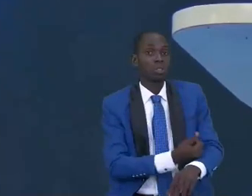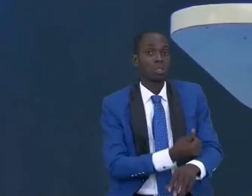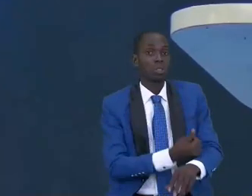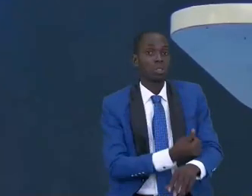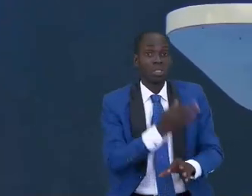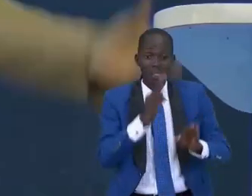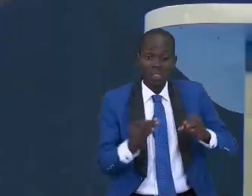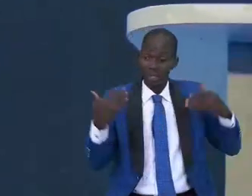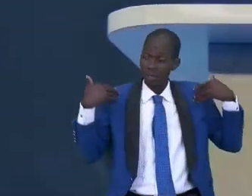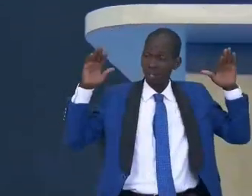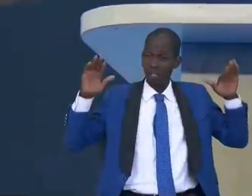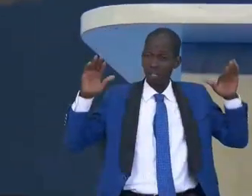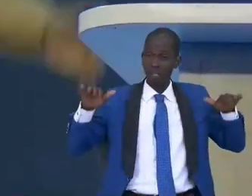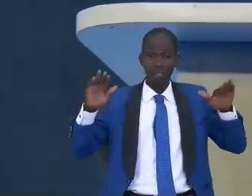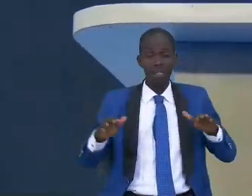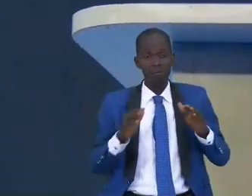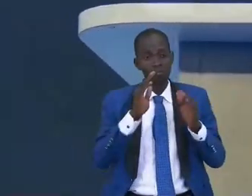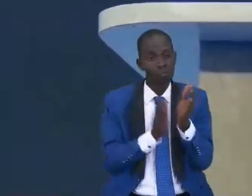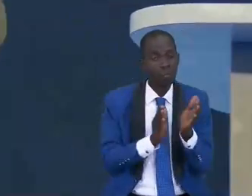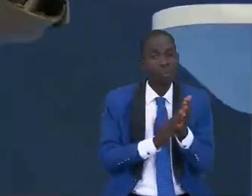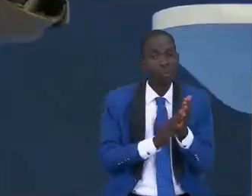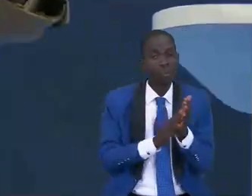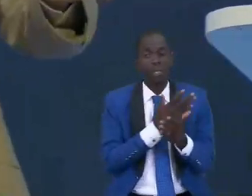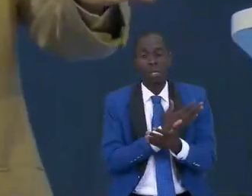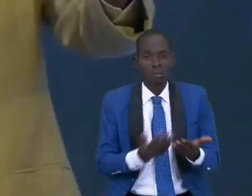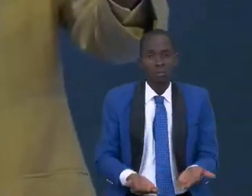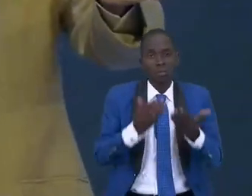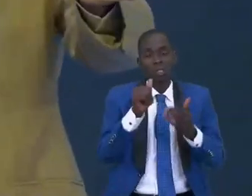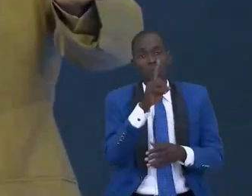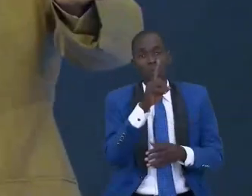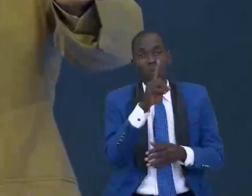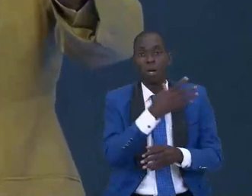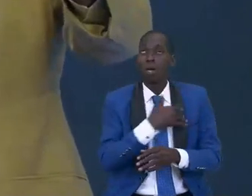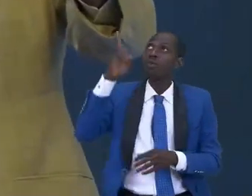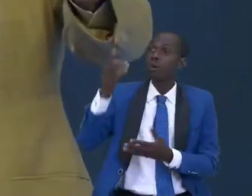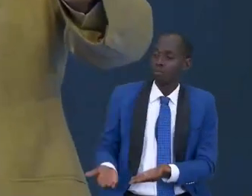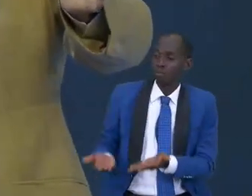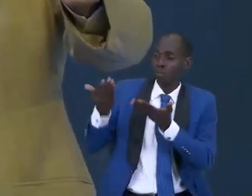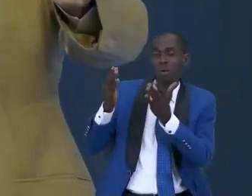exaltent quelqu'un et Dieu exalte une autre personne,